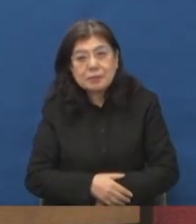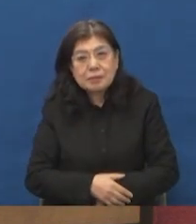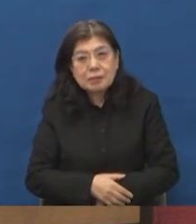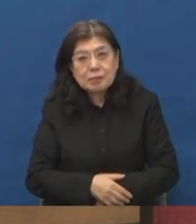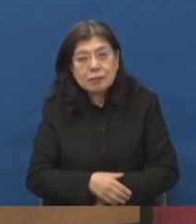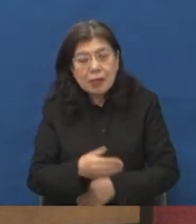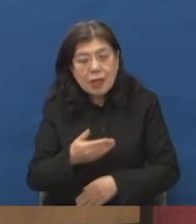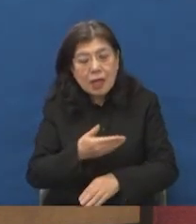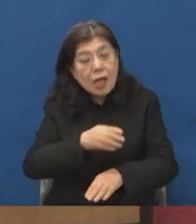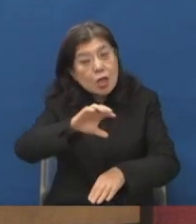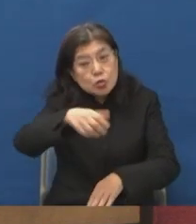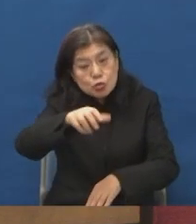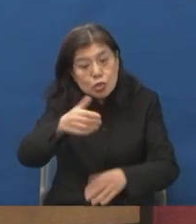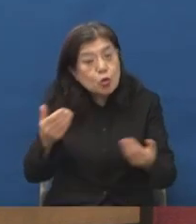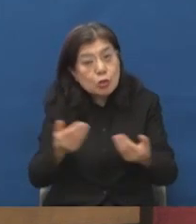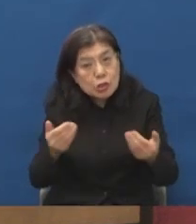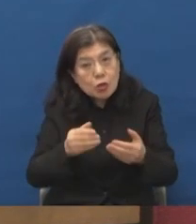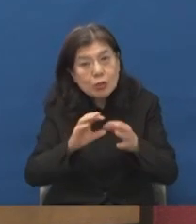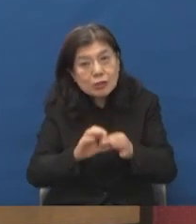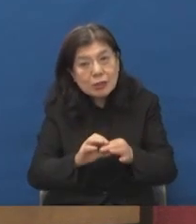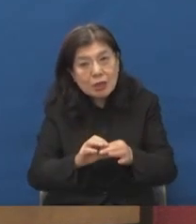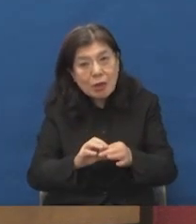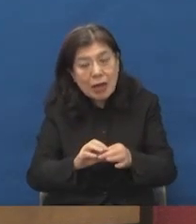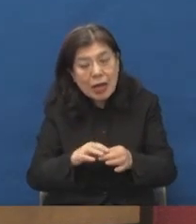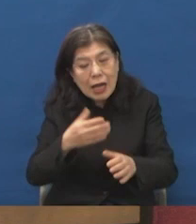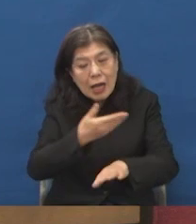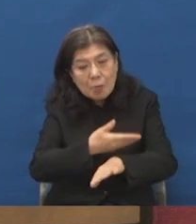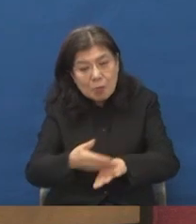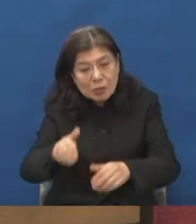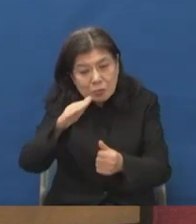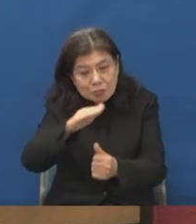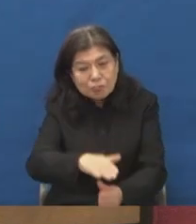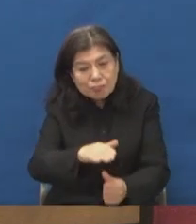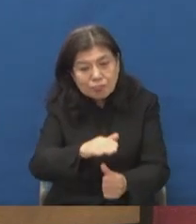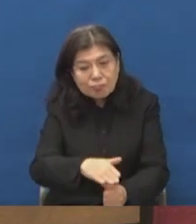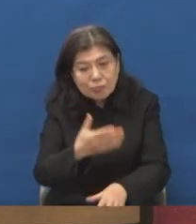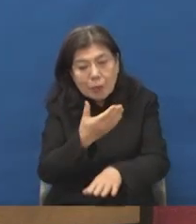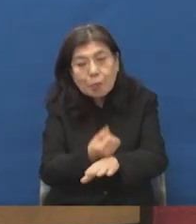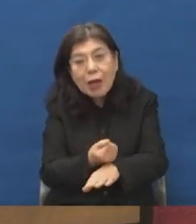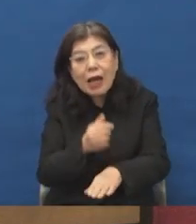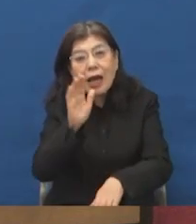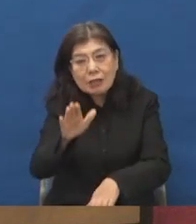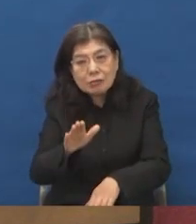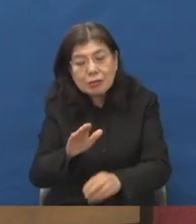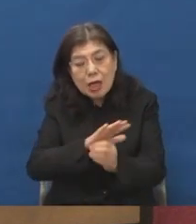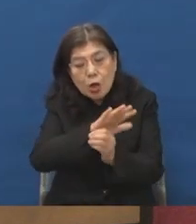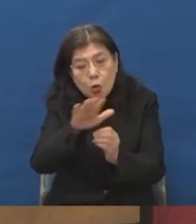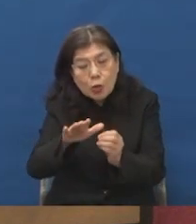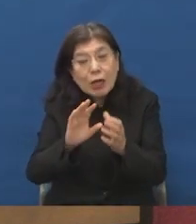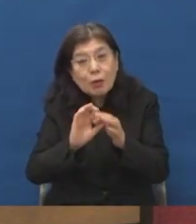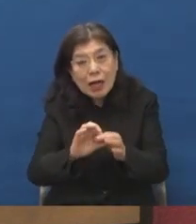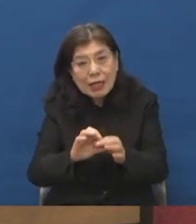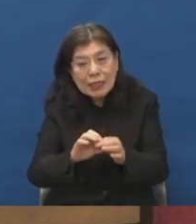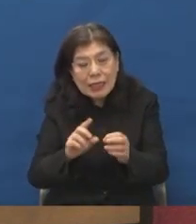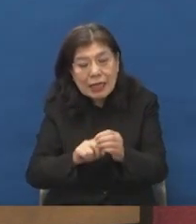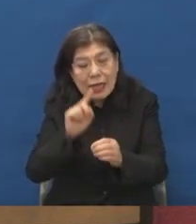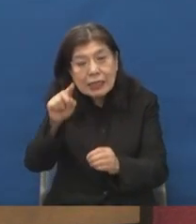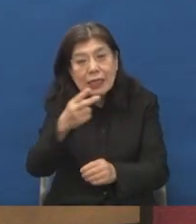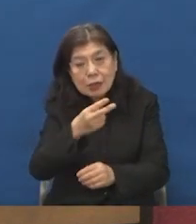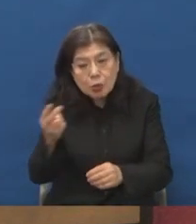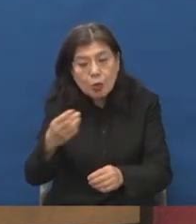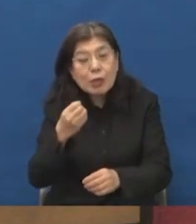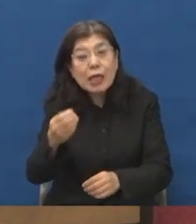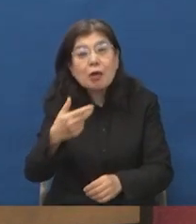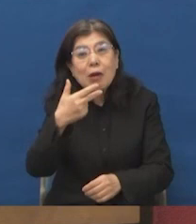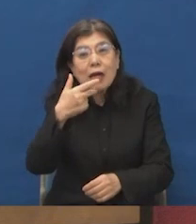上下水道業については、節水型社会の定着と令和2年度からのコロナ禍の影響により、来年度令和6年の